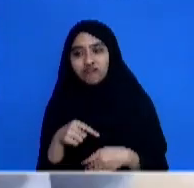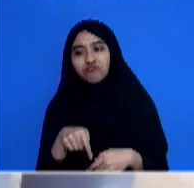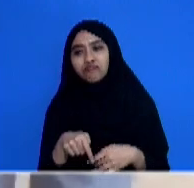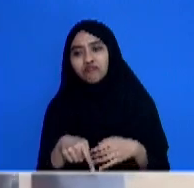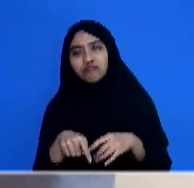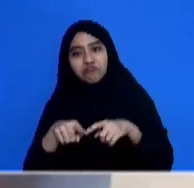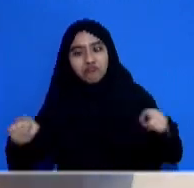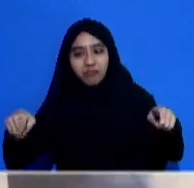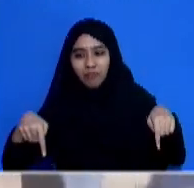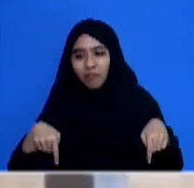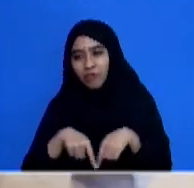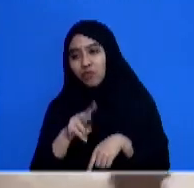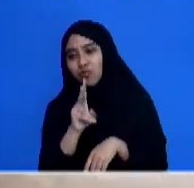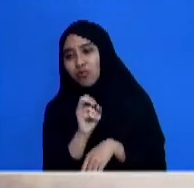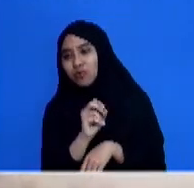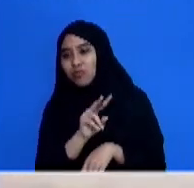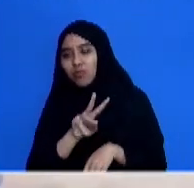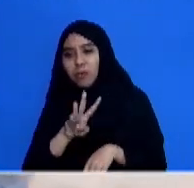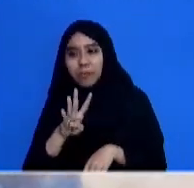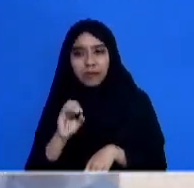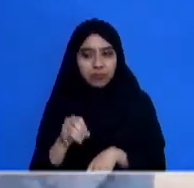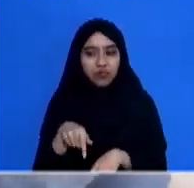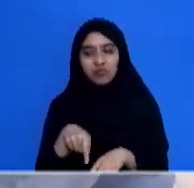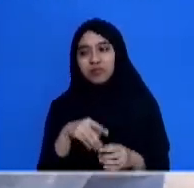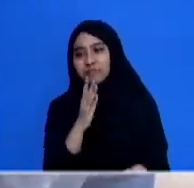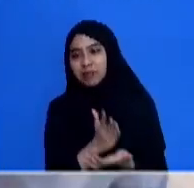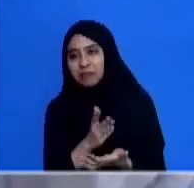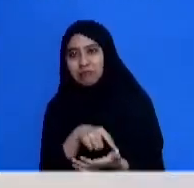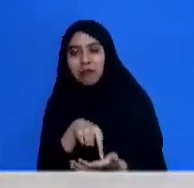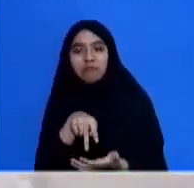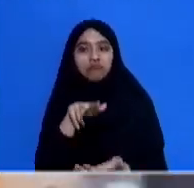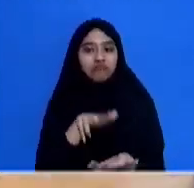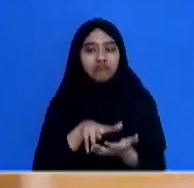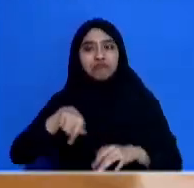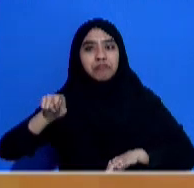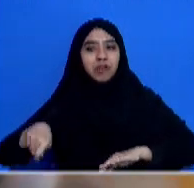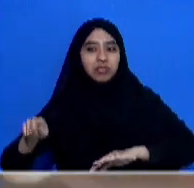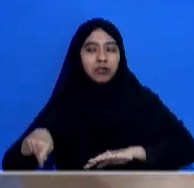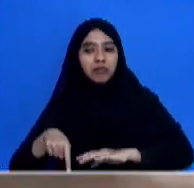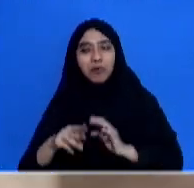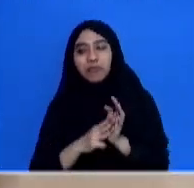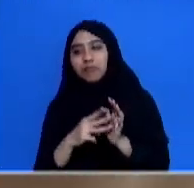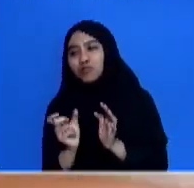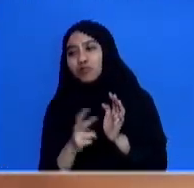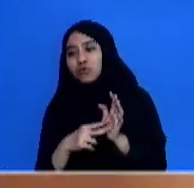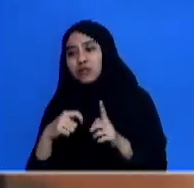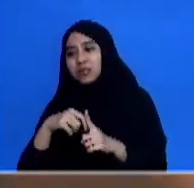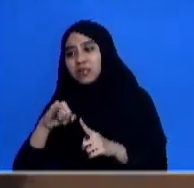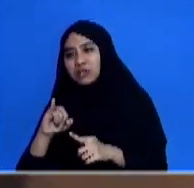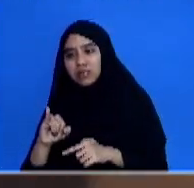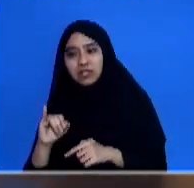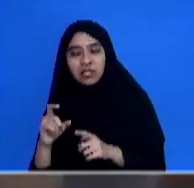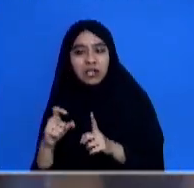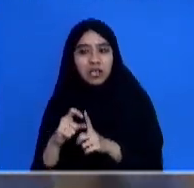342 meter persegi ini berdasar putusan Pengadilan Negeri Mungkit tertanggal 9 Juli 2020 dan dikuatkan dengan